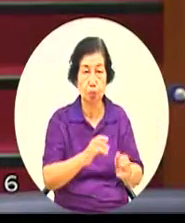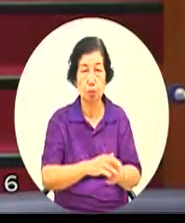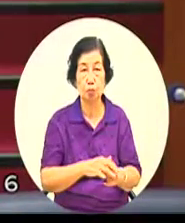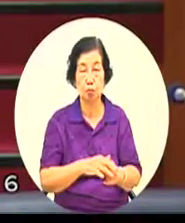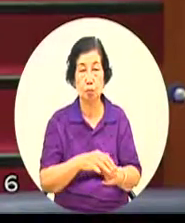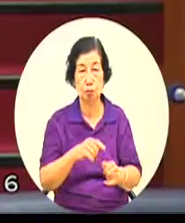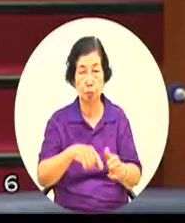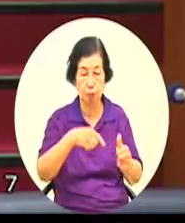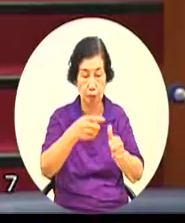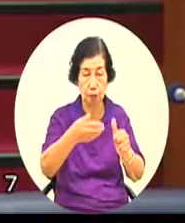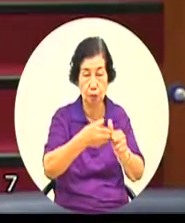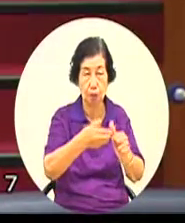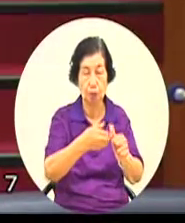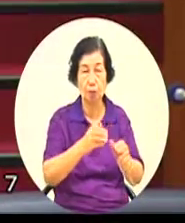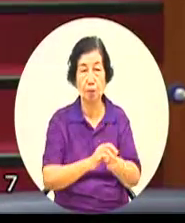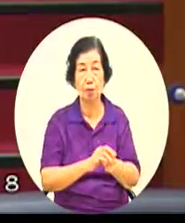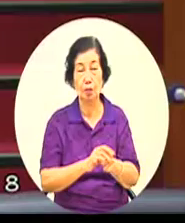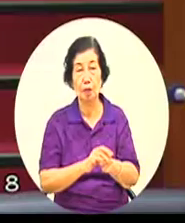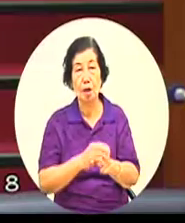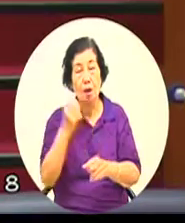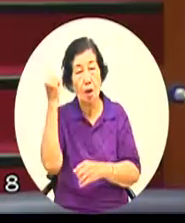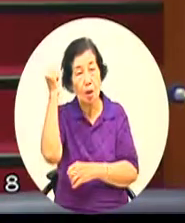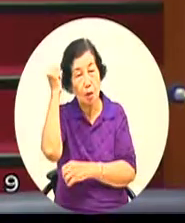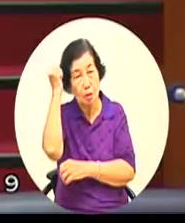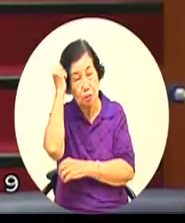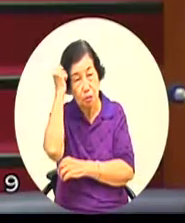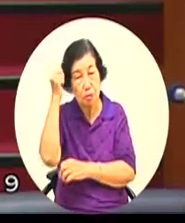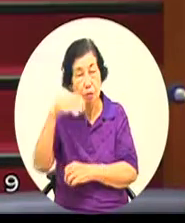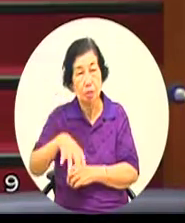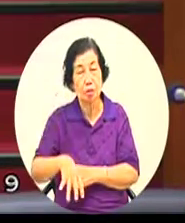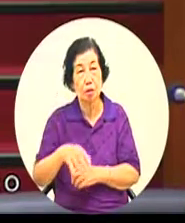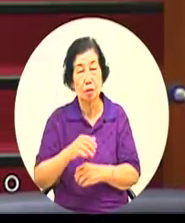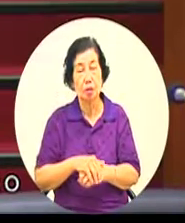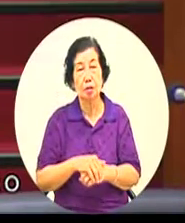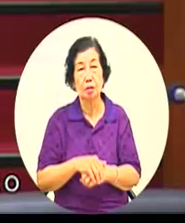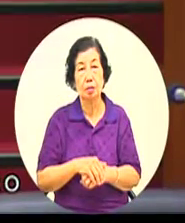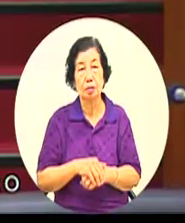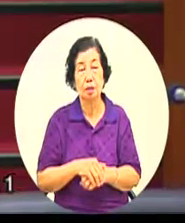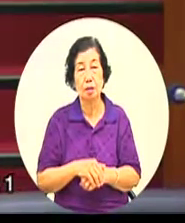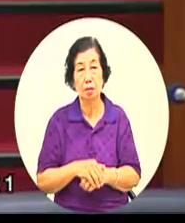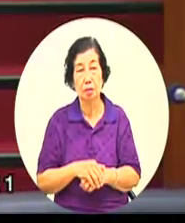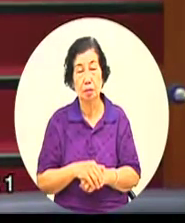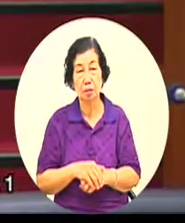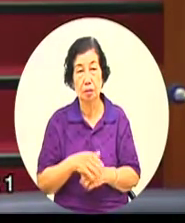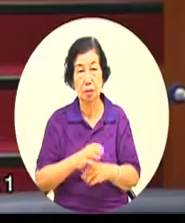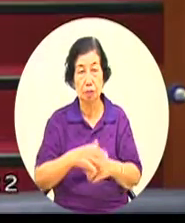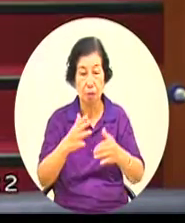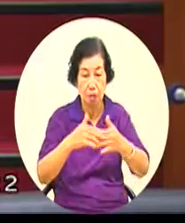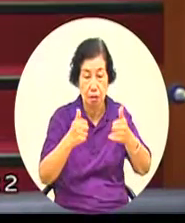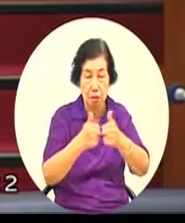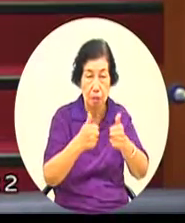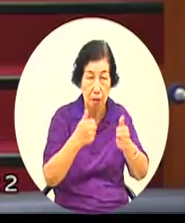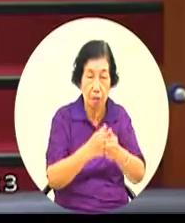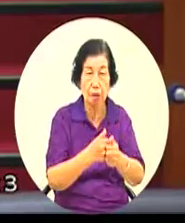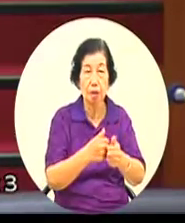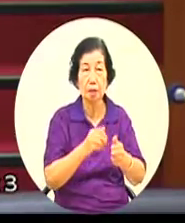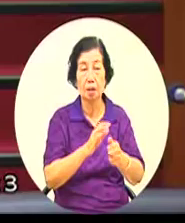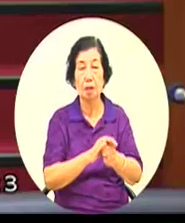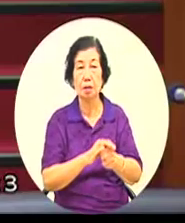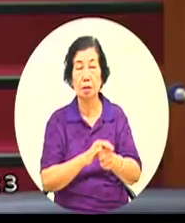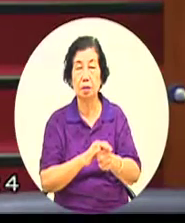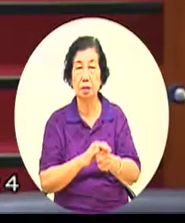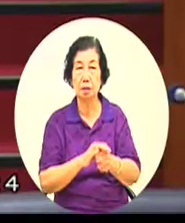面哈，虽然部落很多的协会、很多的耆老都愿意付出更多的时间，